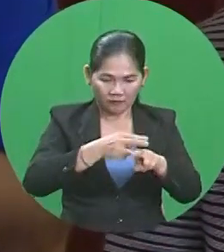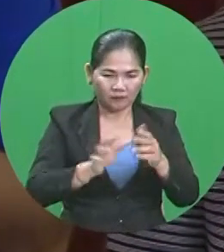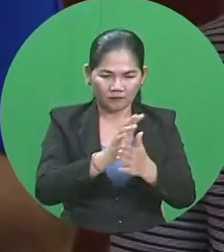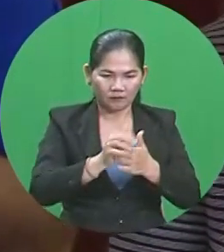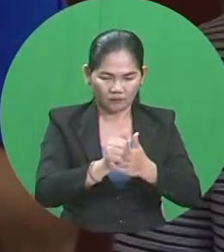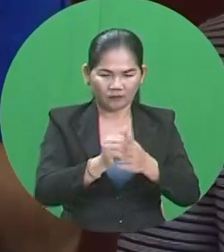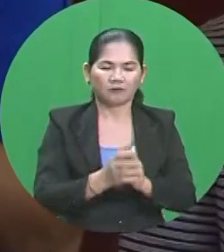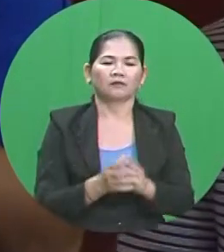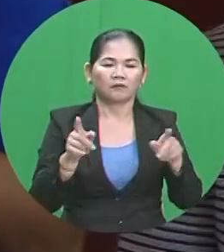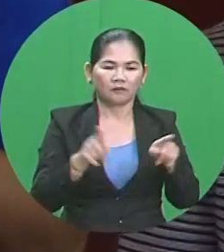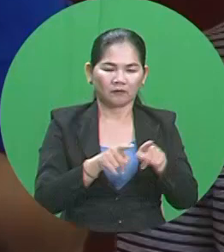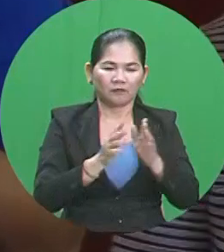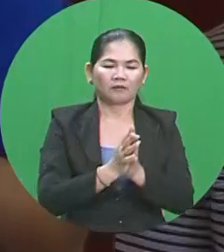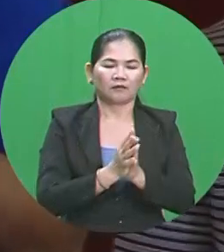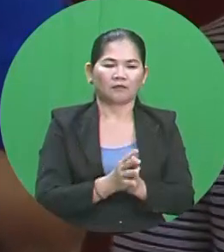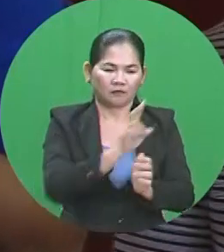មិនមែនជាអំណោយរបស់រដ្ឋាភិបាល